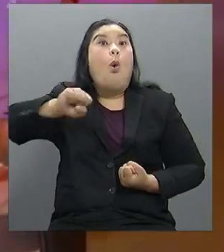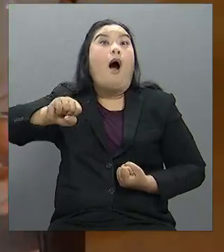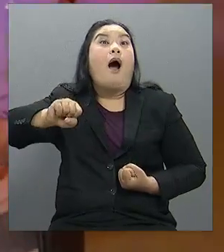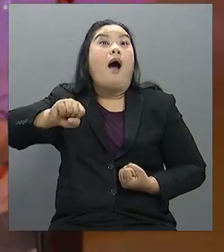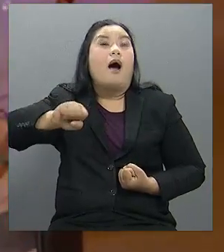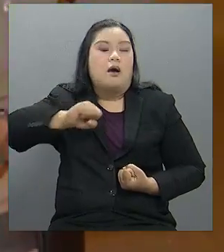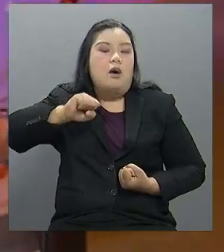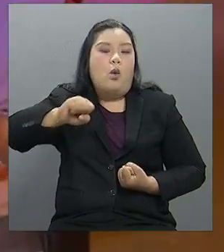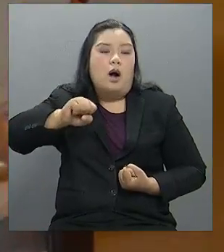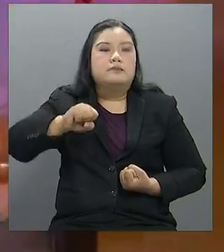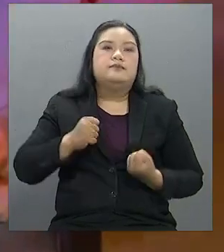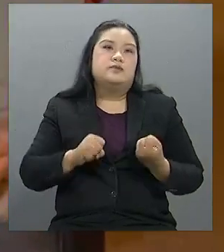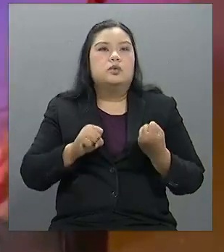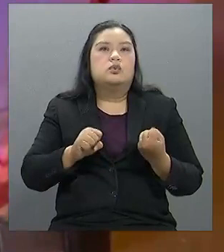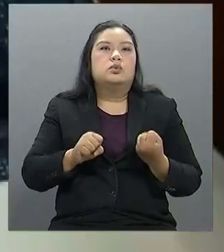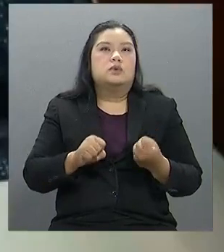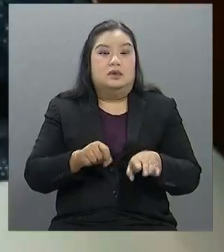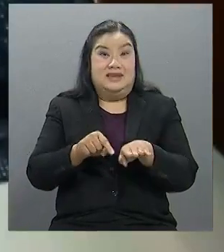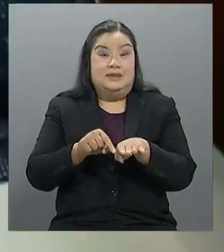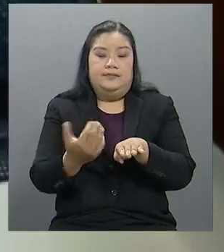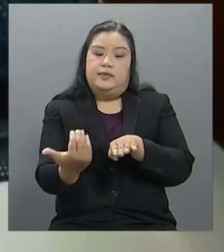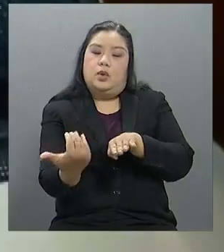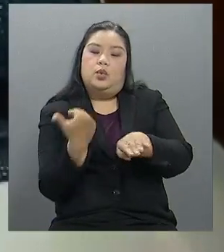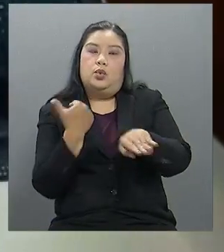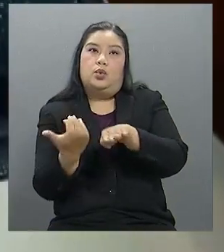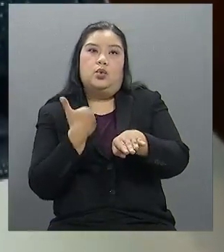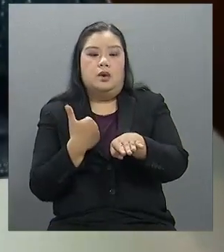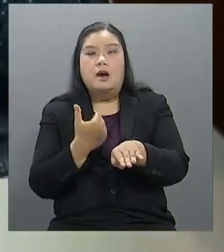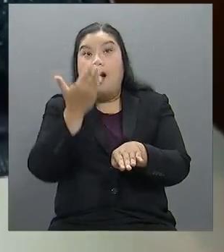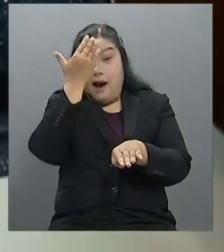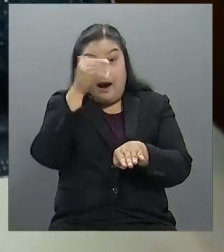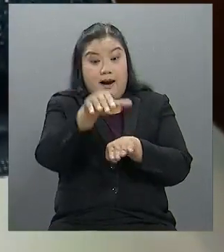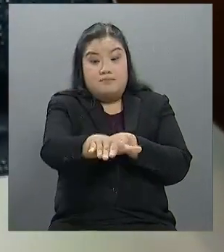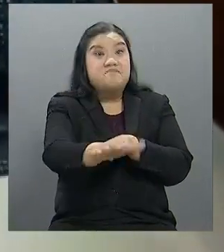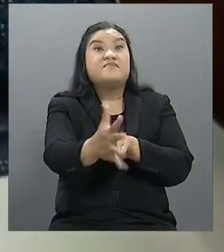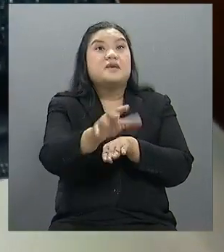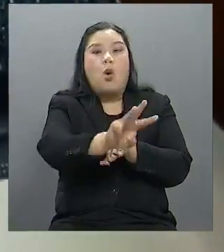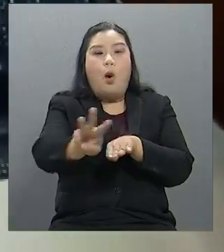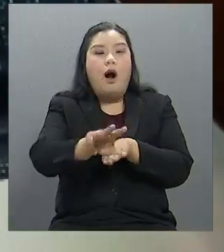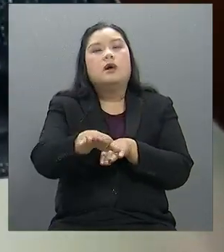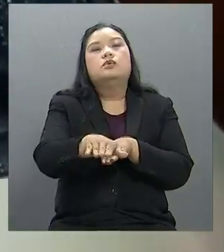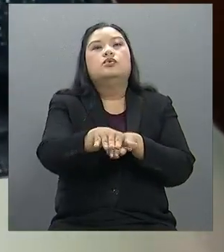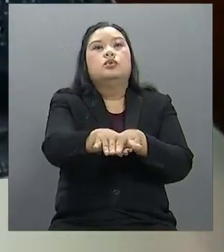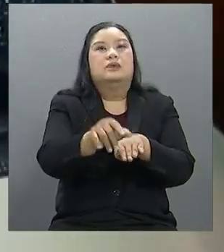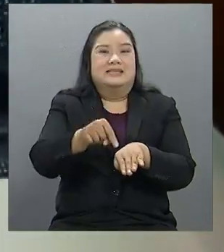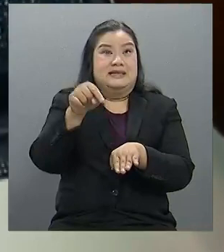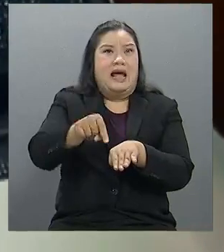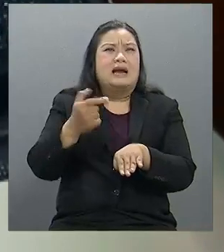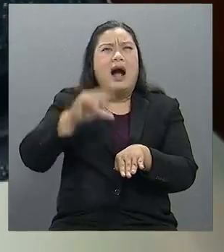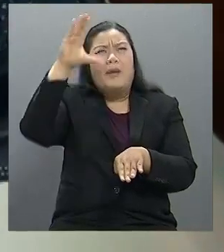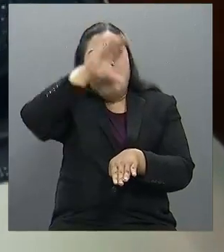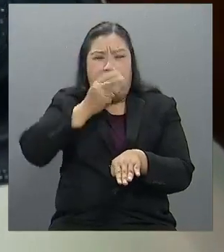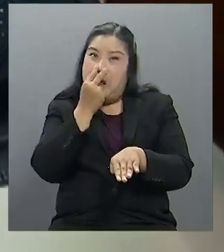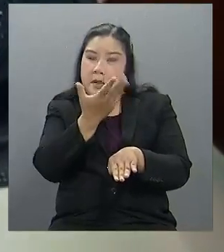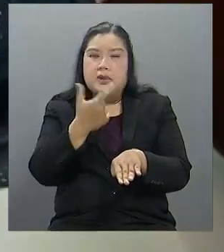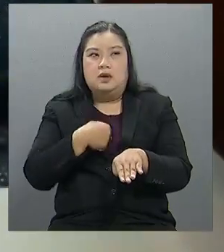ลางถนนนะคะแล้วก็ไม่มีรถอยู่ด้านหน้าเลยแม้แต่คันเดียวอ่ะนะคะแต่เนื่องจากบริเวณนี้มันมืดมากก็เลยไม่กล้าจอดตรงจุด